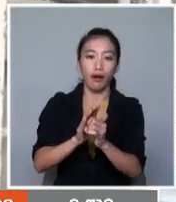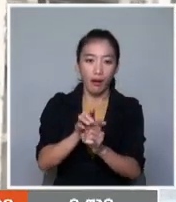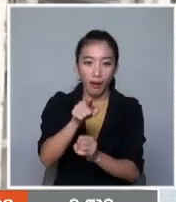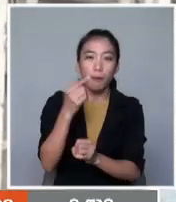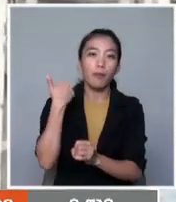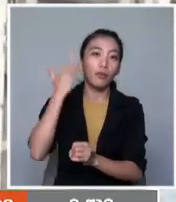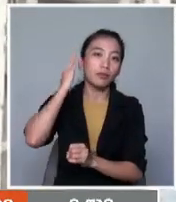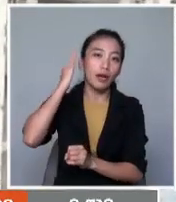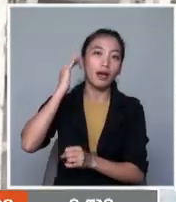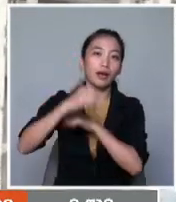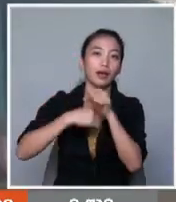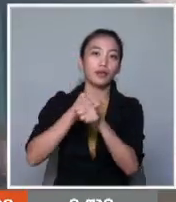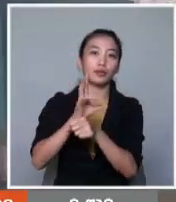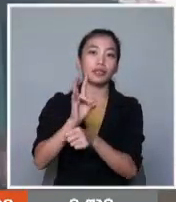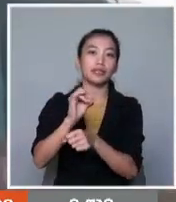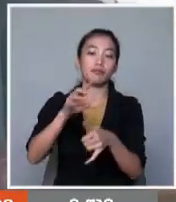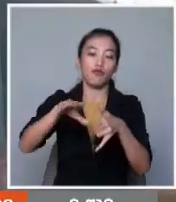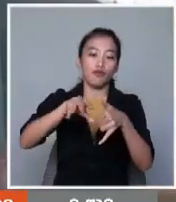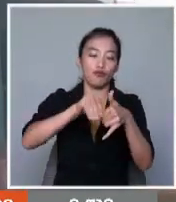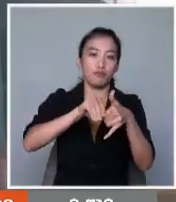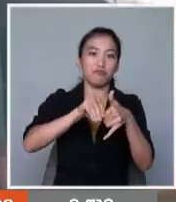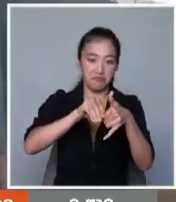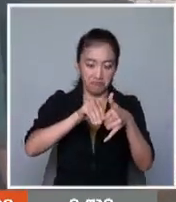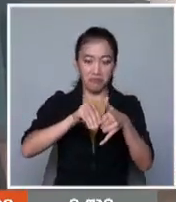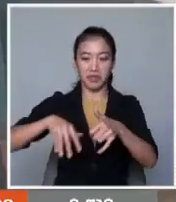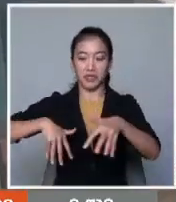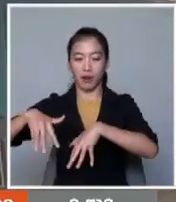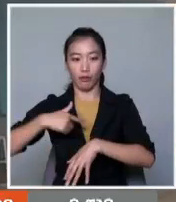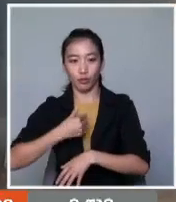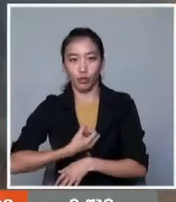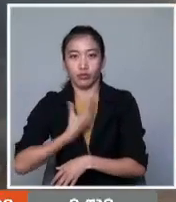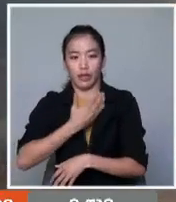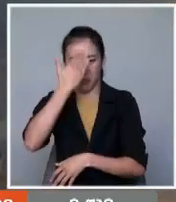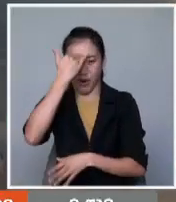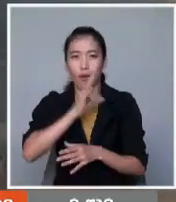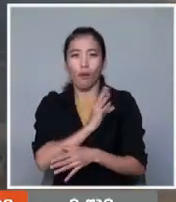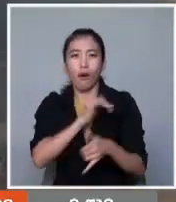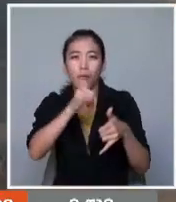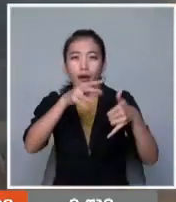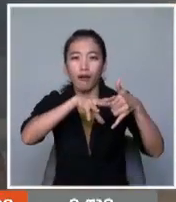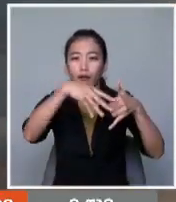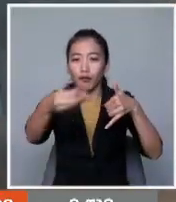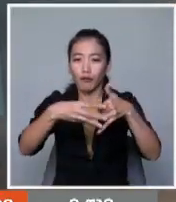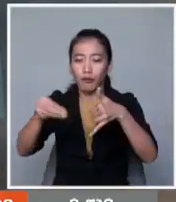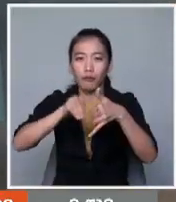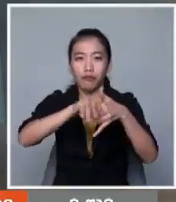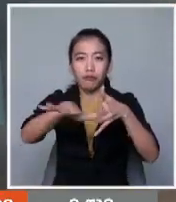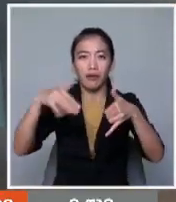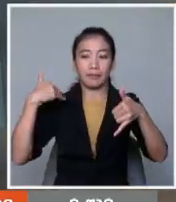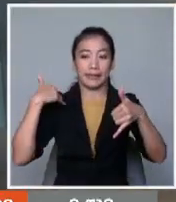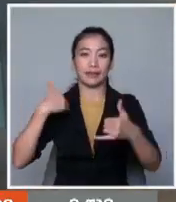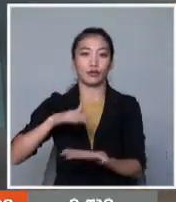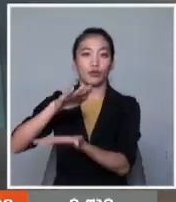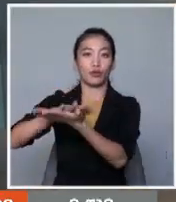ชาวบ้านเค้าวิตกกังวลกันค่อนข้างเยอะเลยกลัวว่าจะมีการระบาดในชุมชนคือมีการสั่งปิดทั้งโรงเรียน